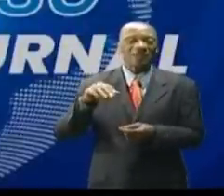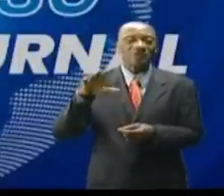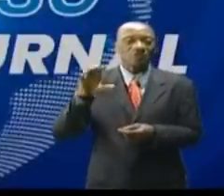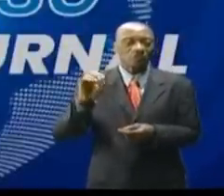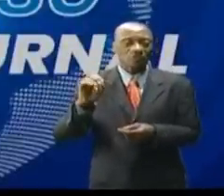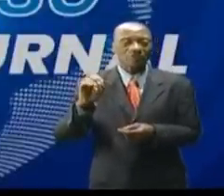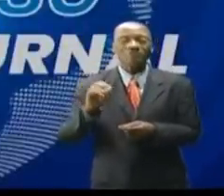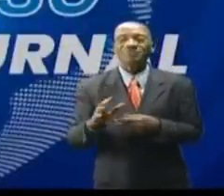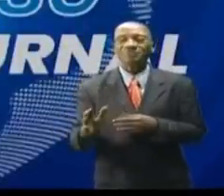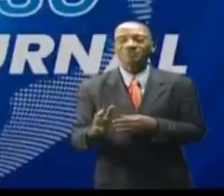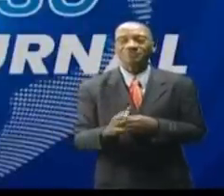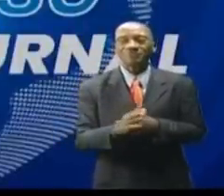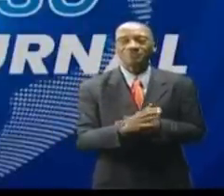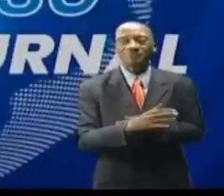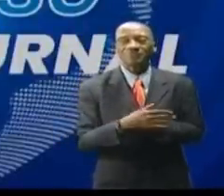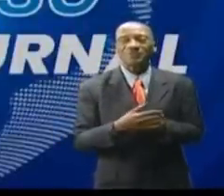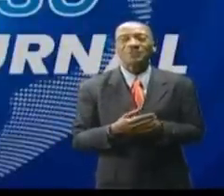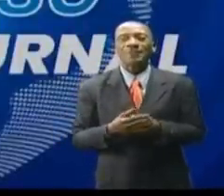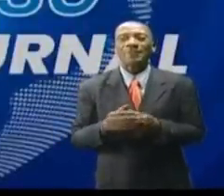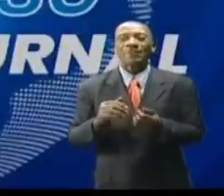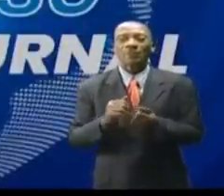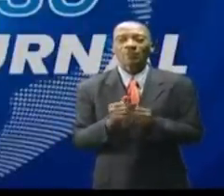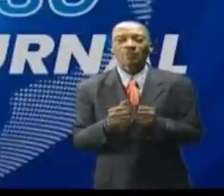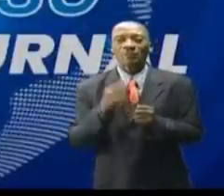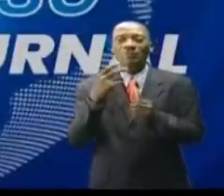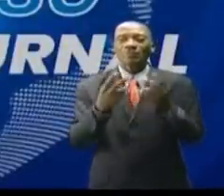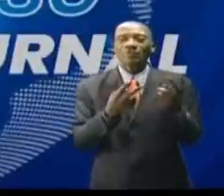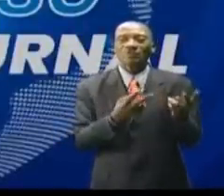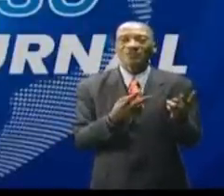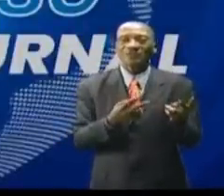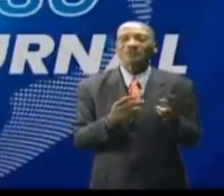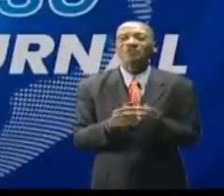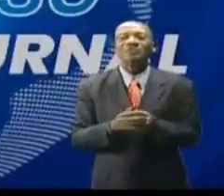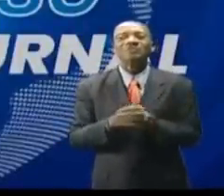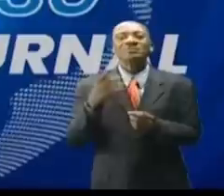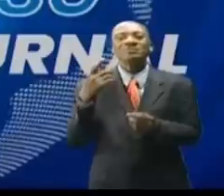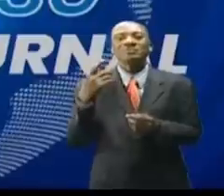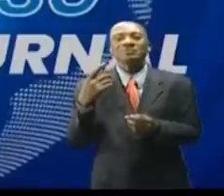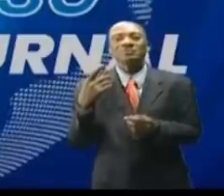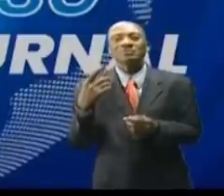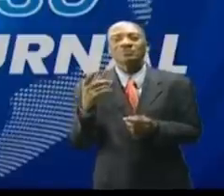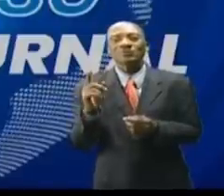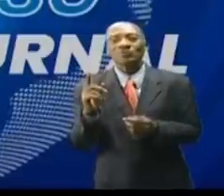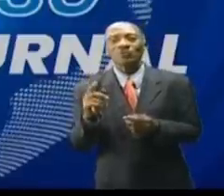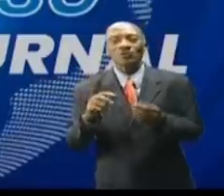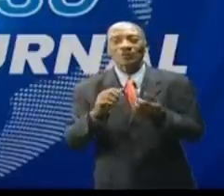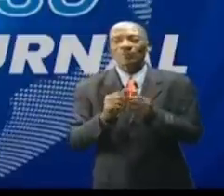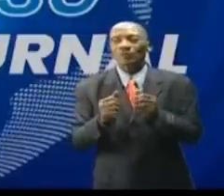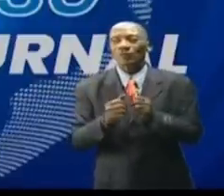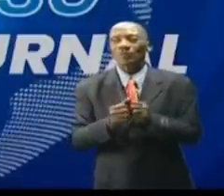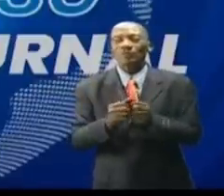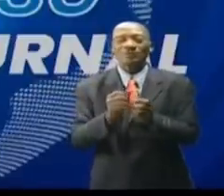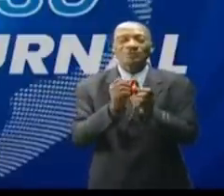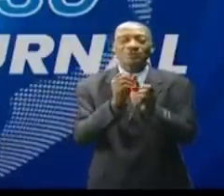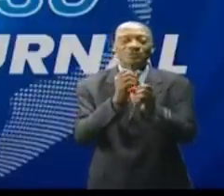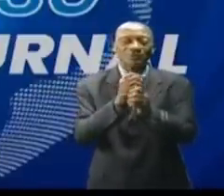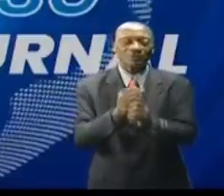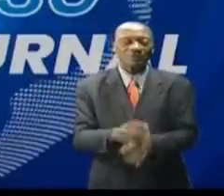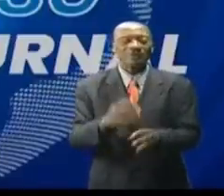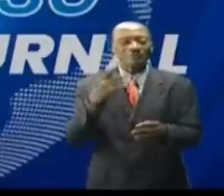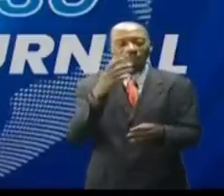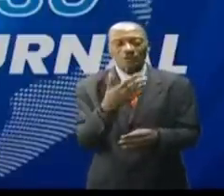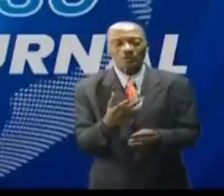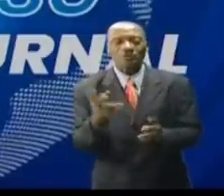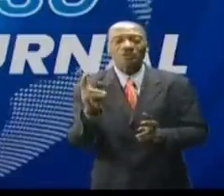avec la clôture de la session de validation technique des schémas informatiques du système de gestion intégrée de l'administration publique. Et c'est